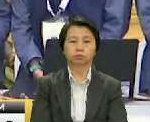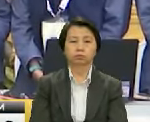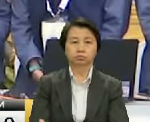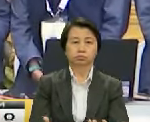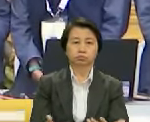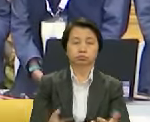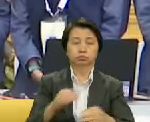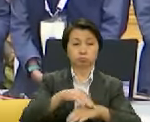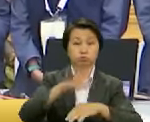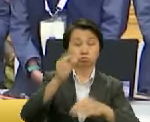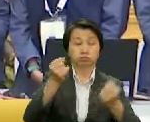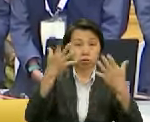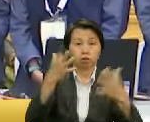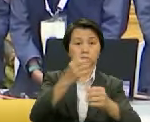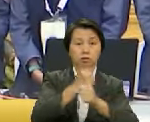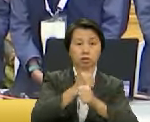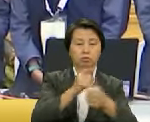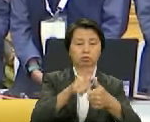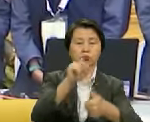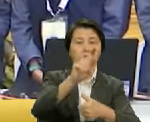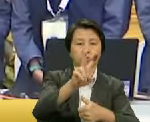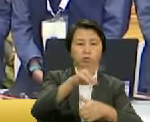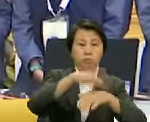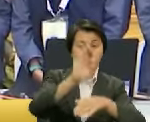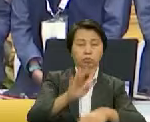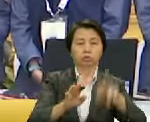Majoriti yang diperoleh adalah sebanyak